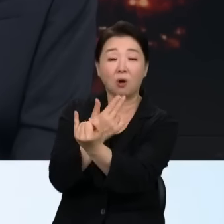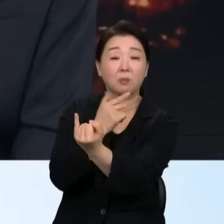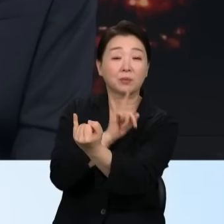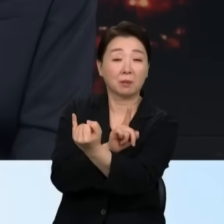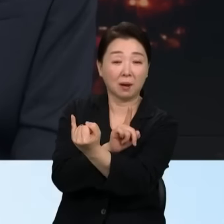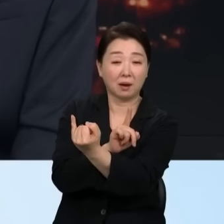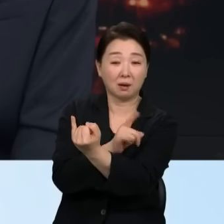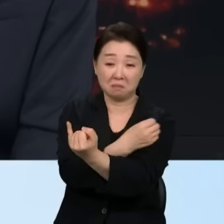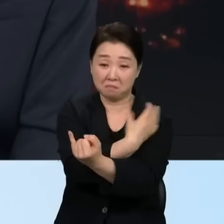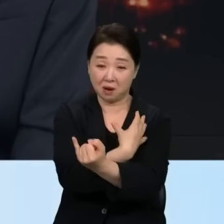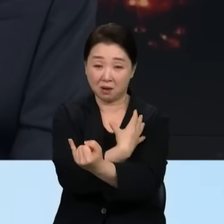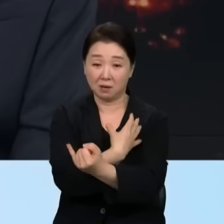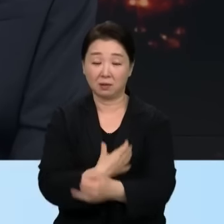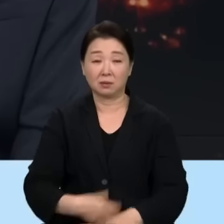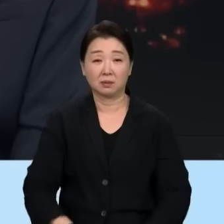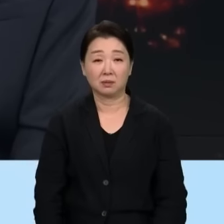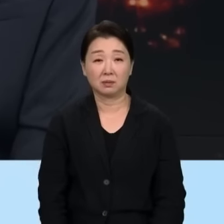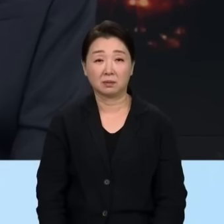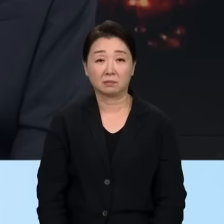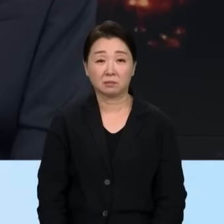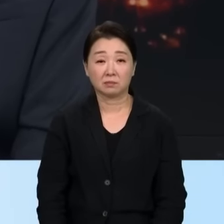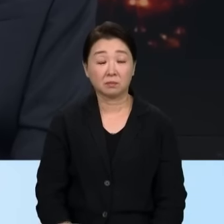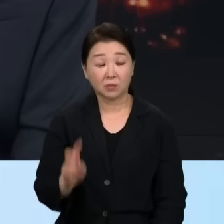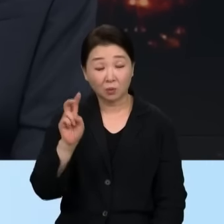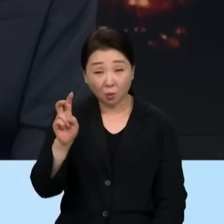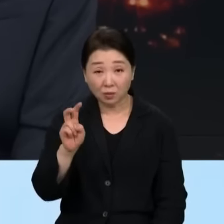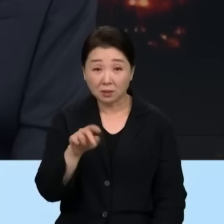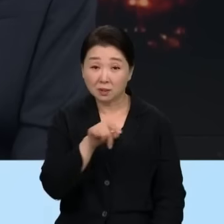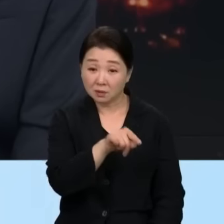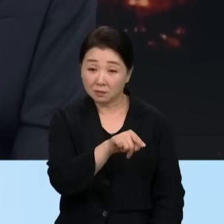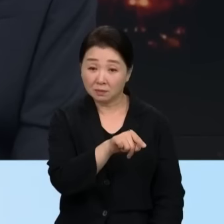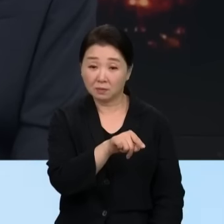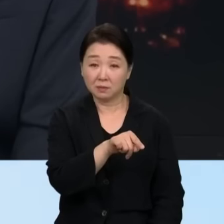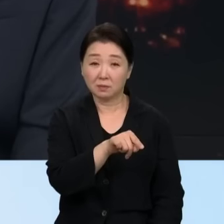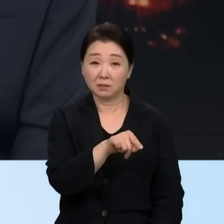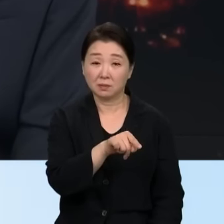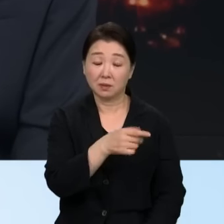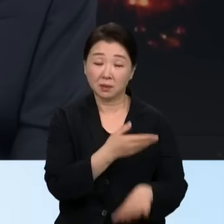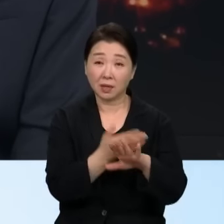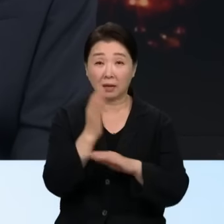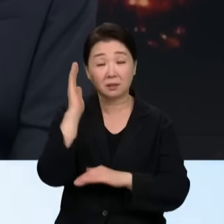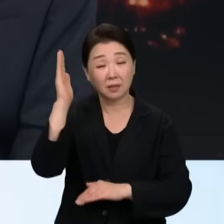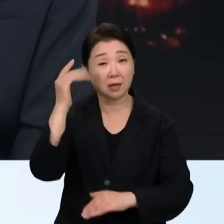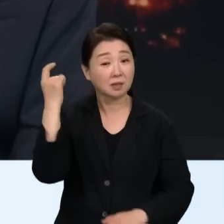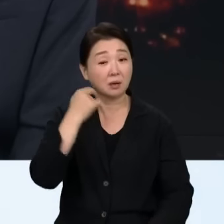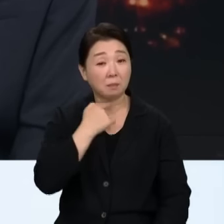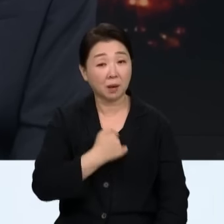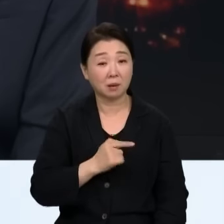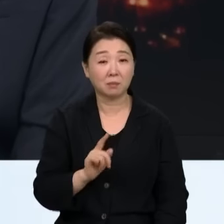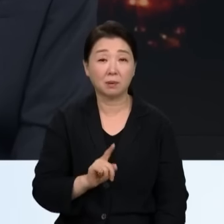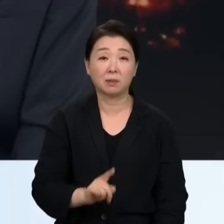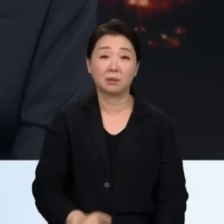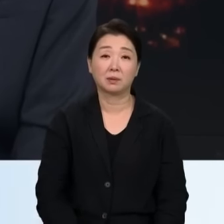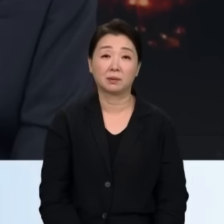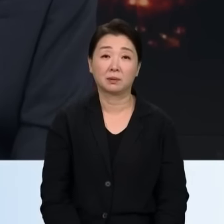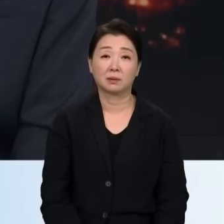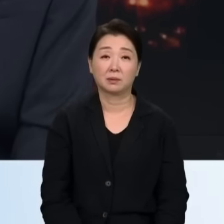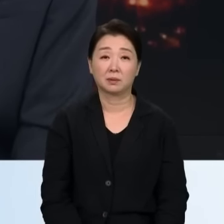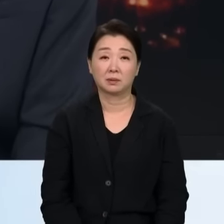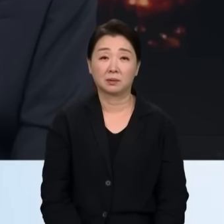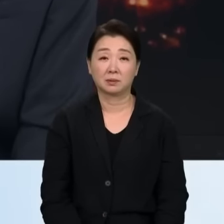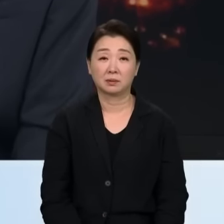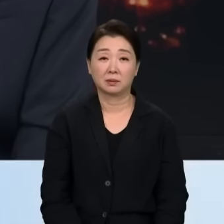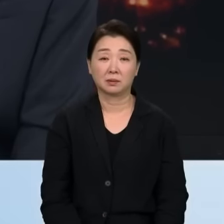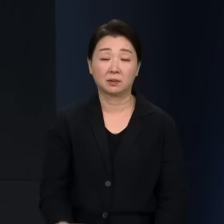이렇게 저희에게는 주장을 했는데 혹시이 부분에 대해서 도 다른 이야기를 들으신게 있으십니까 뭐